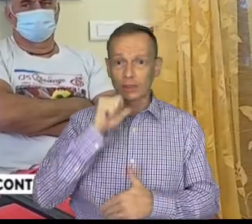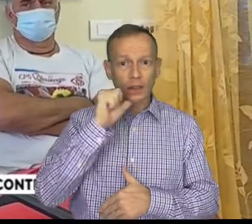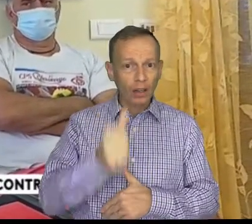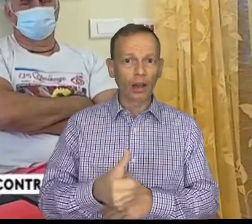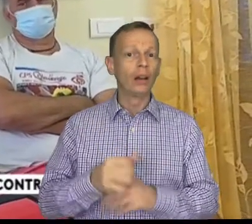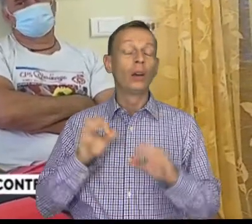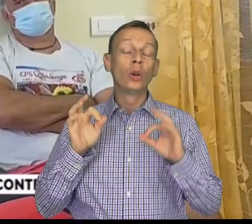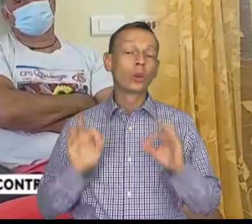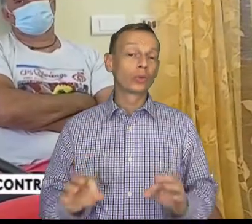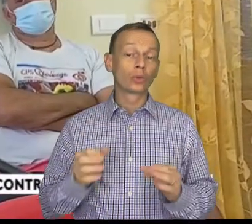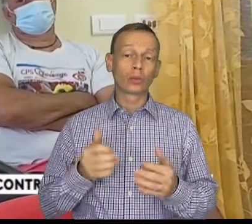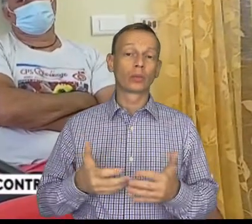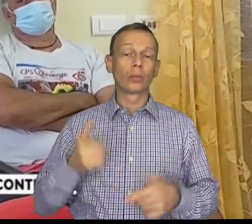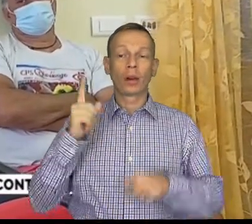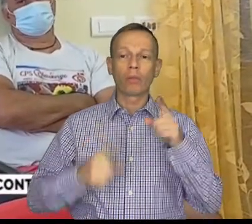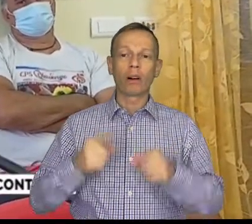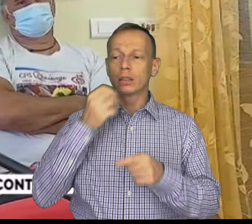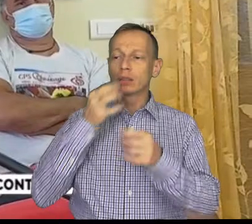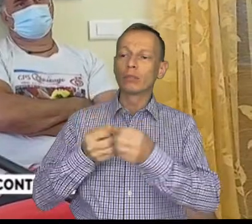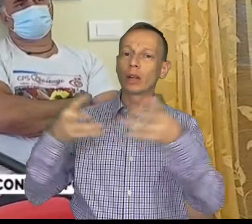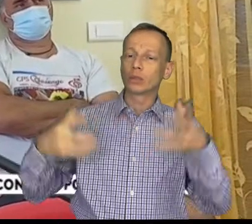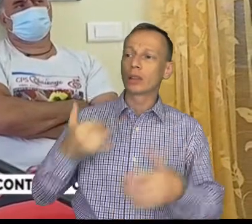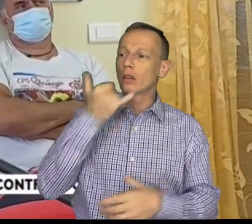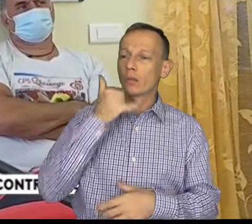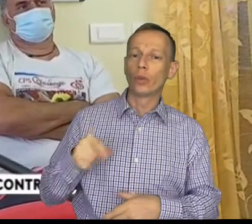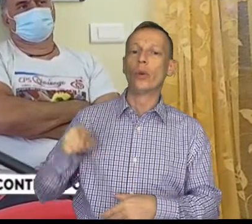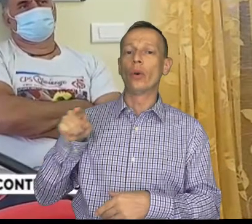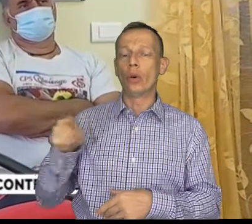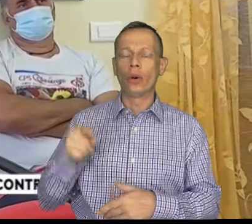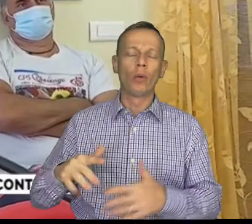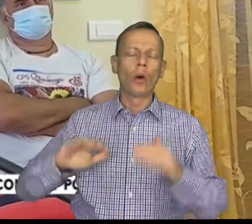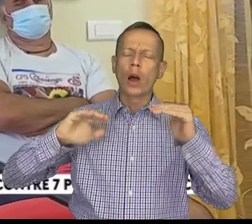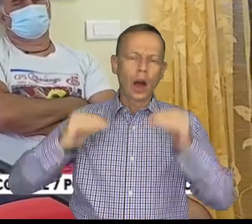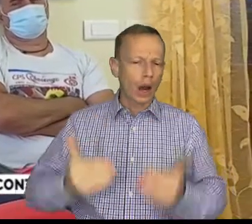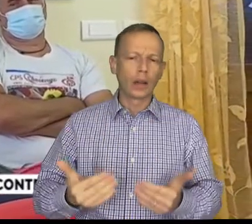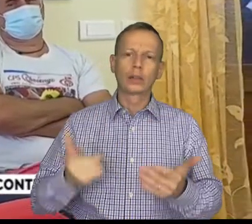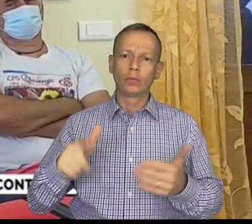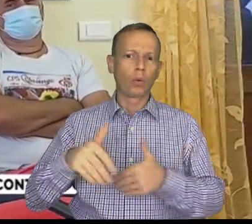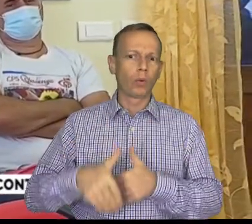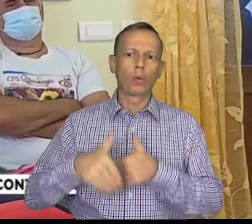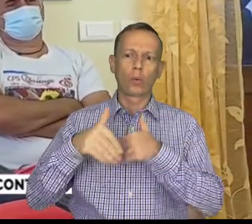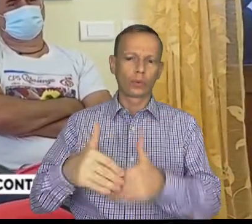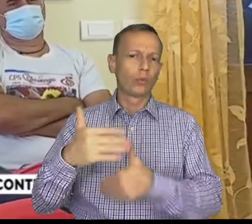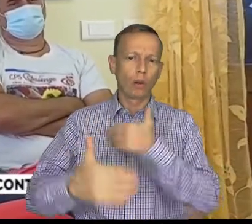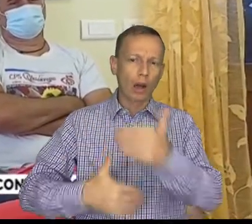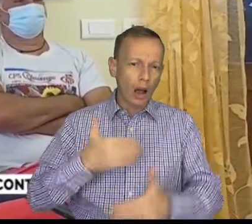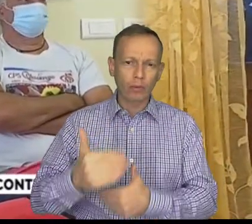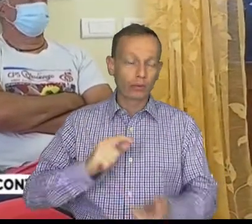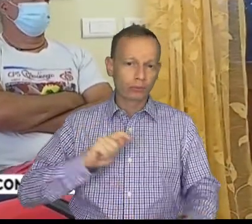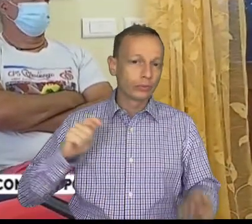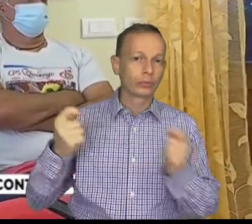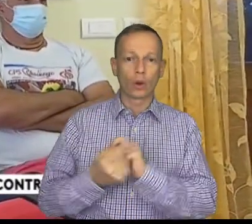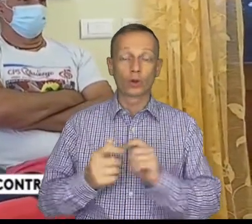a mis à défaut des fois la majorité. C'est des conseils à deux tours. Bon, ça suffit. On ne va pas continuer comme ça, à travailler comme ça. Aujourd'hui, peut-être